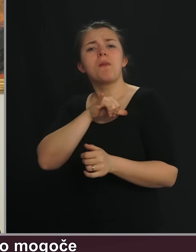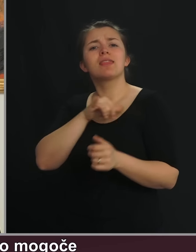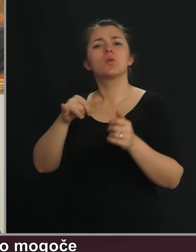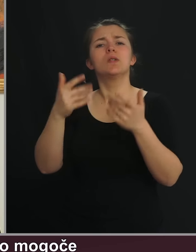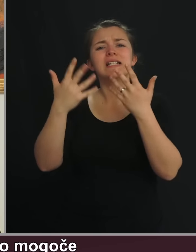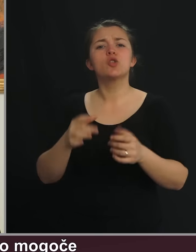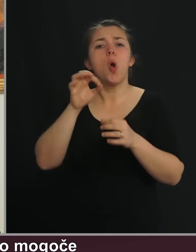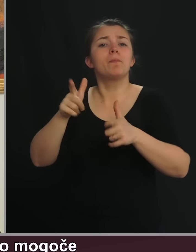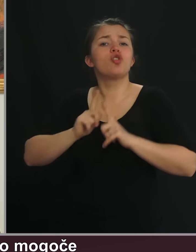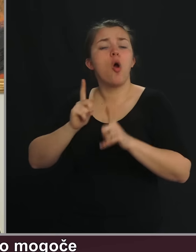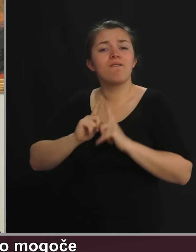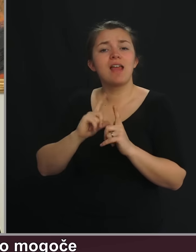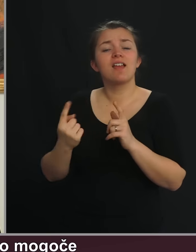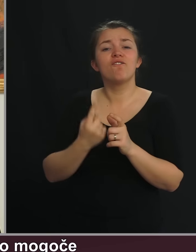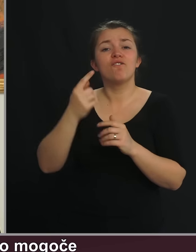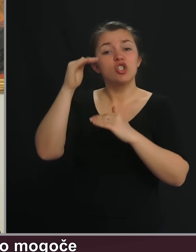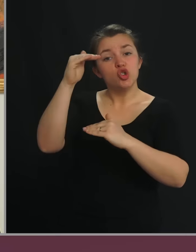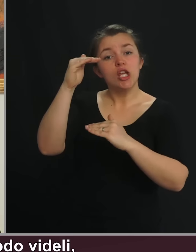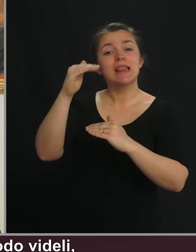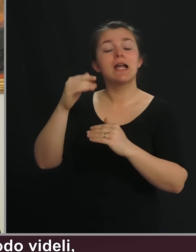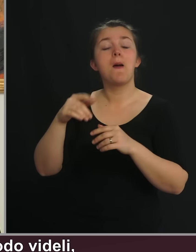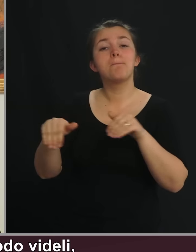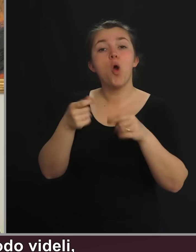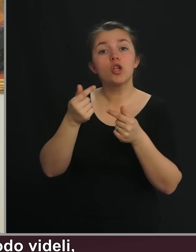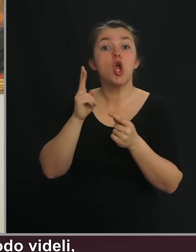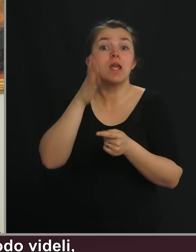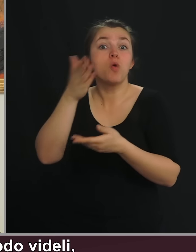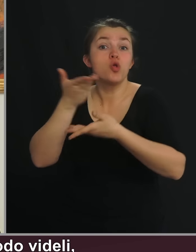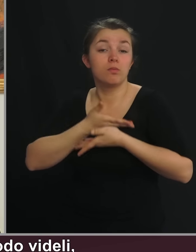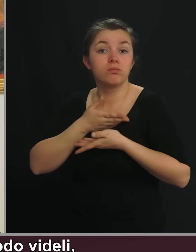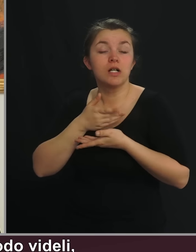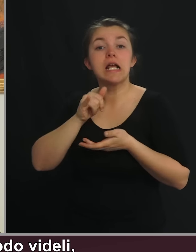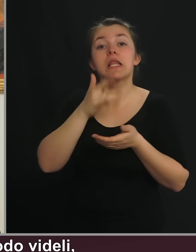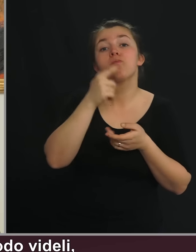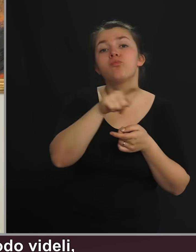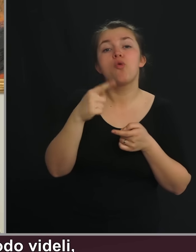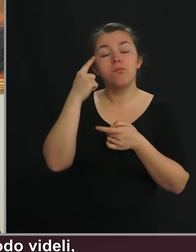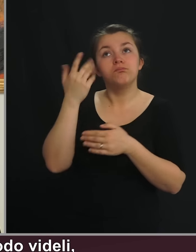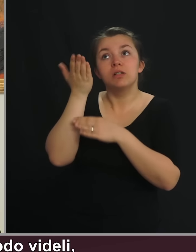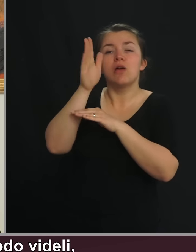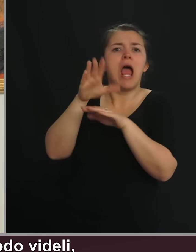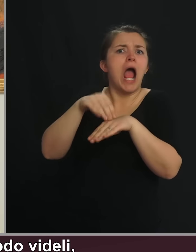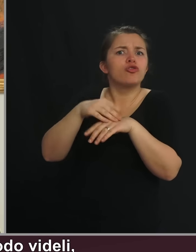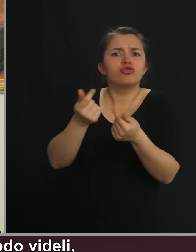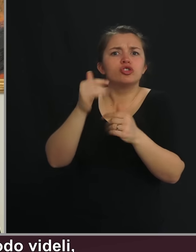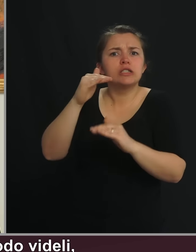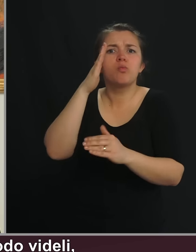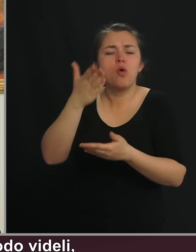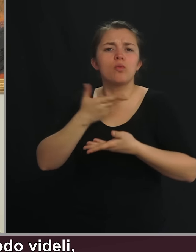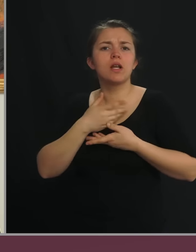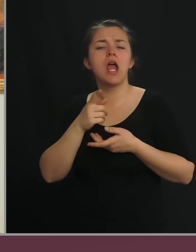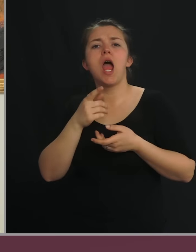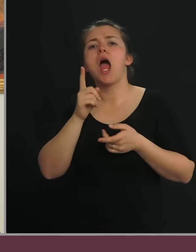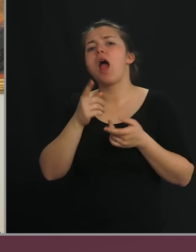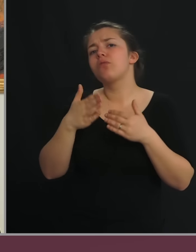informativni izračun o pričakovani višini pokojnine, ki jo bojo dobili, tako da bodo videli, kakšen znesek bo